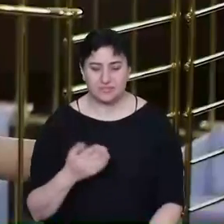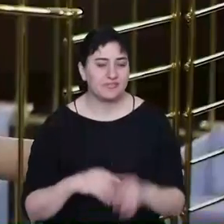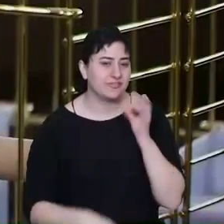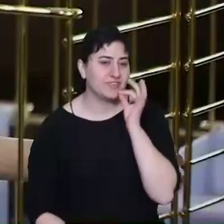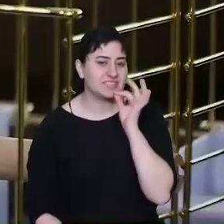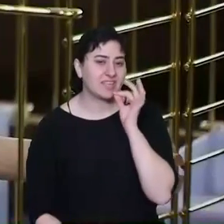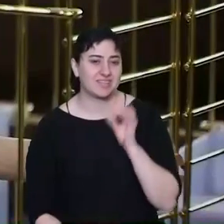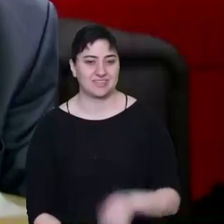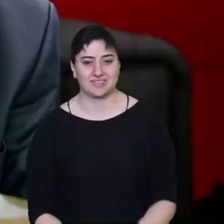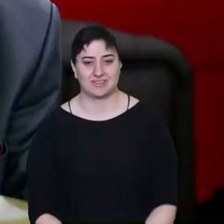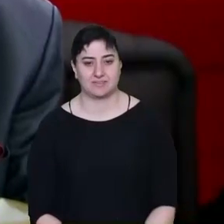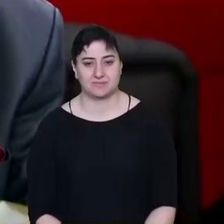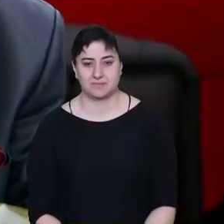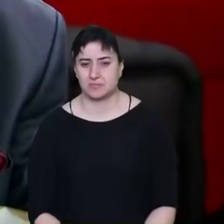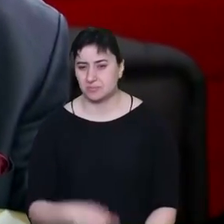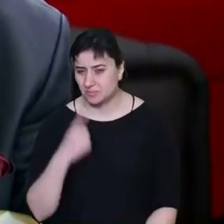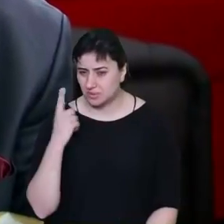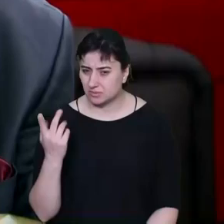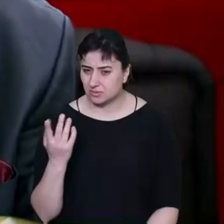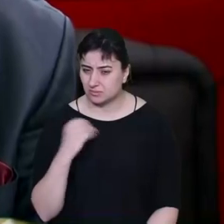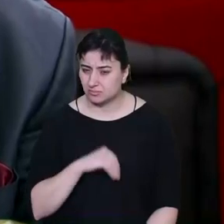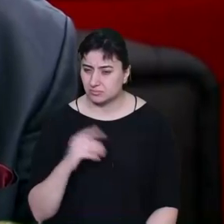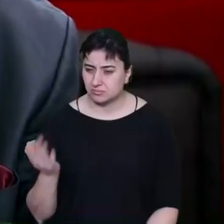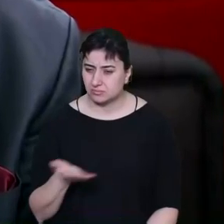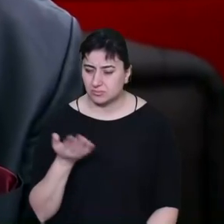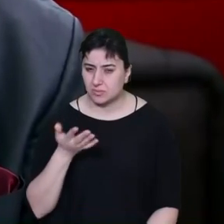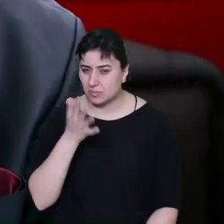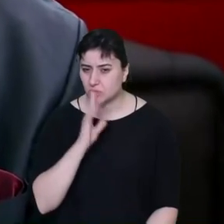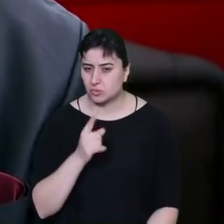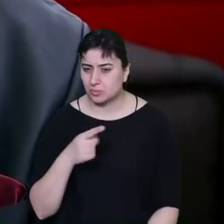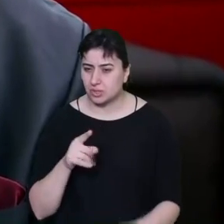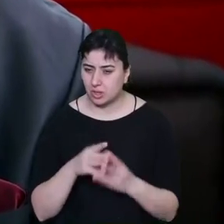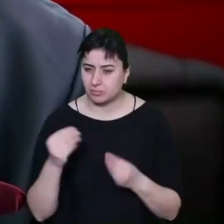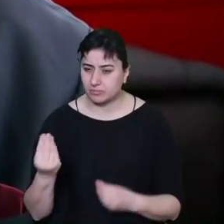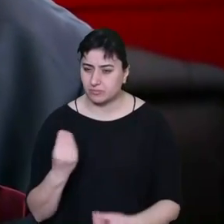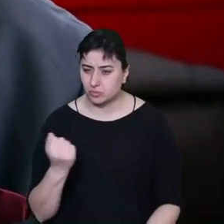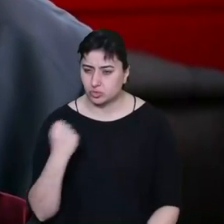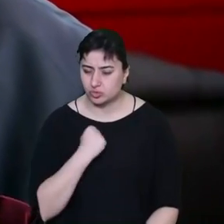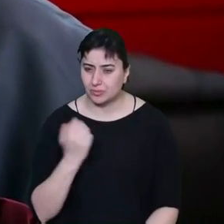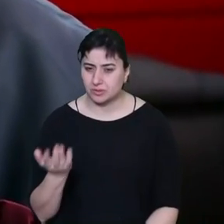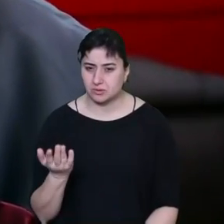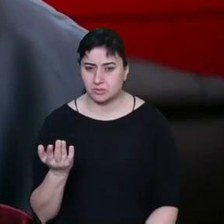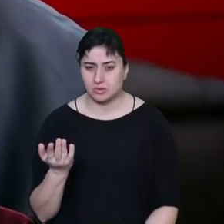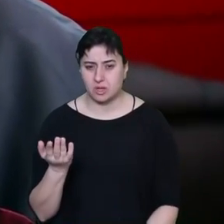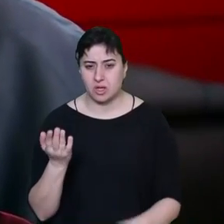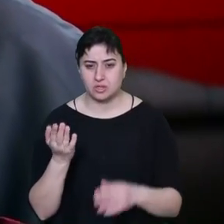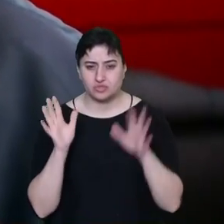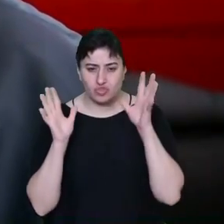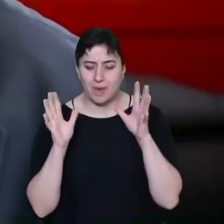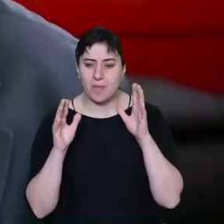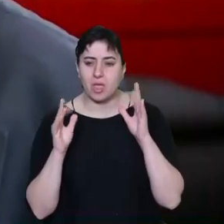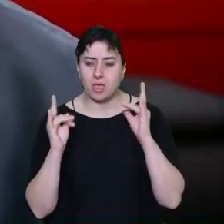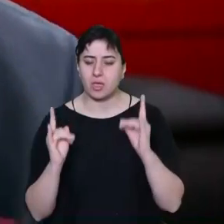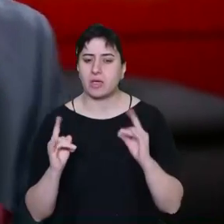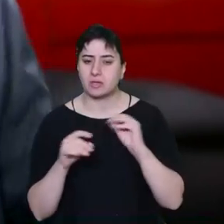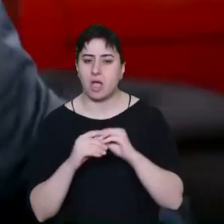Fıstık, fıstık. Şuna bak, lokum gibi 500 bini kaybettirdi bana. Hayır, cami avlusuna da bırakamazsın ki bu